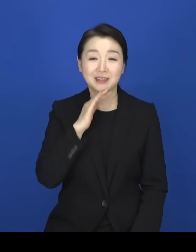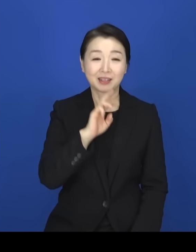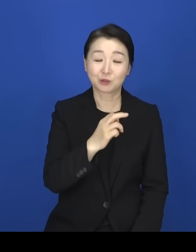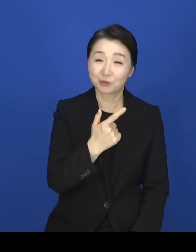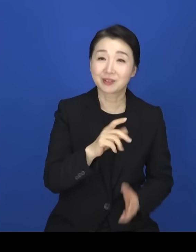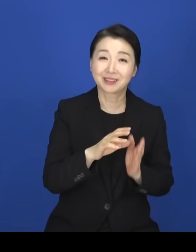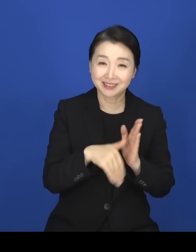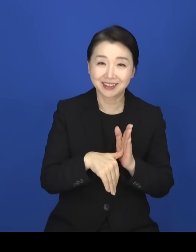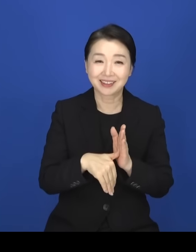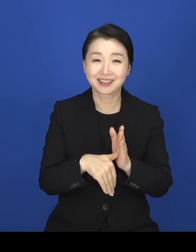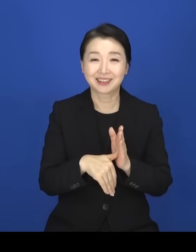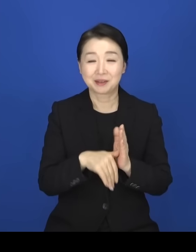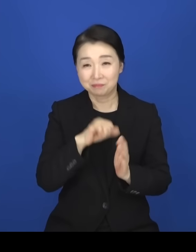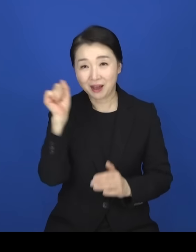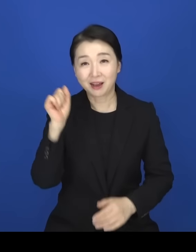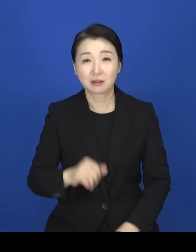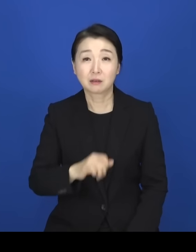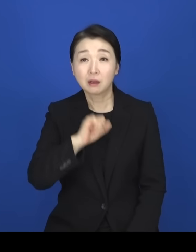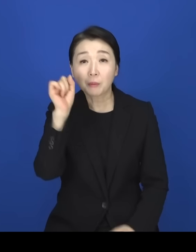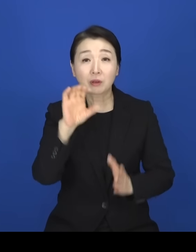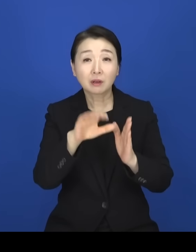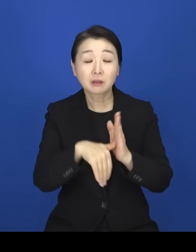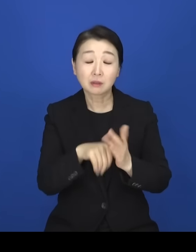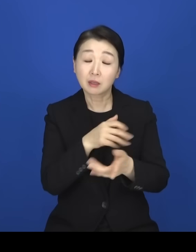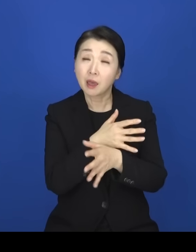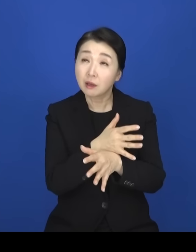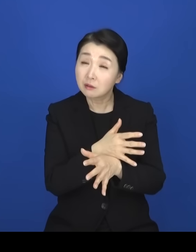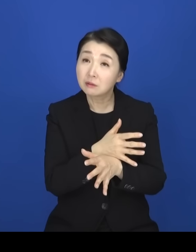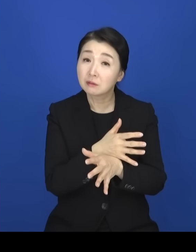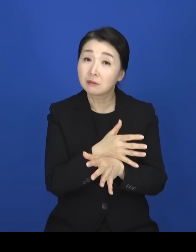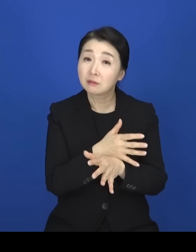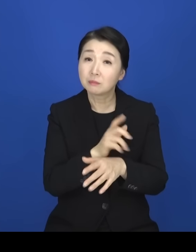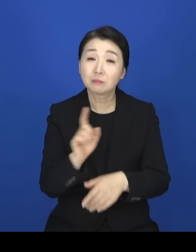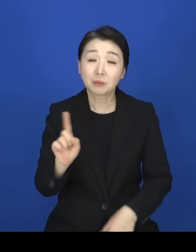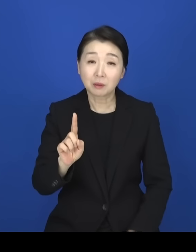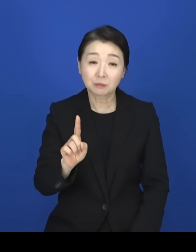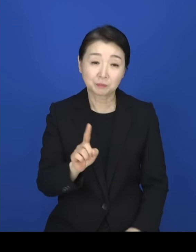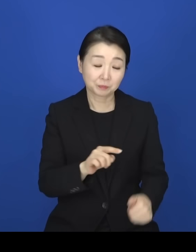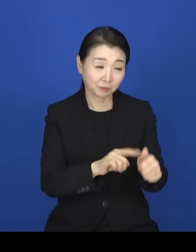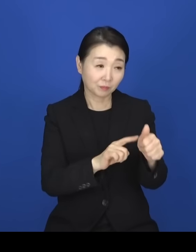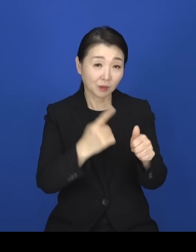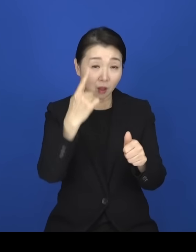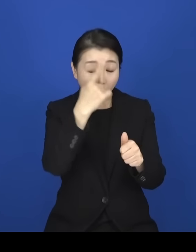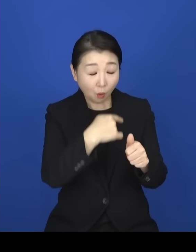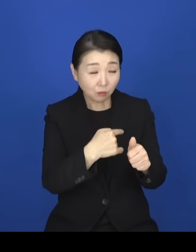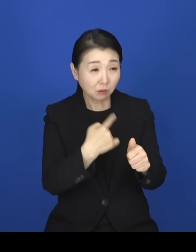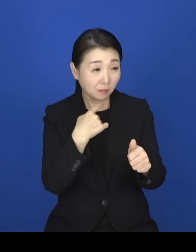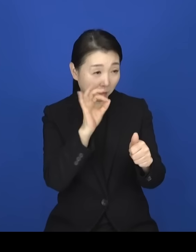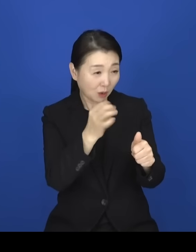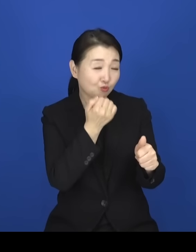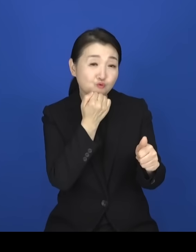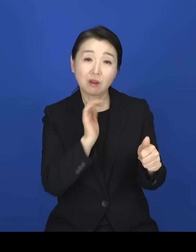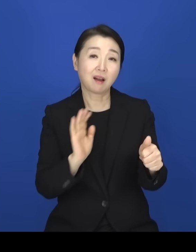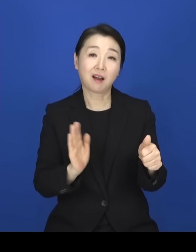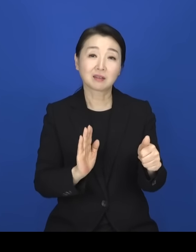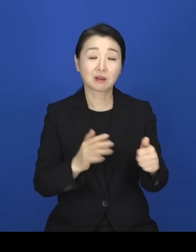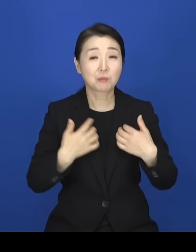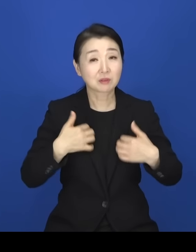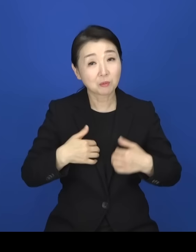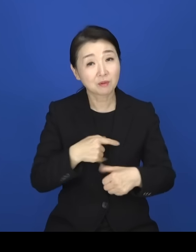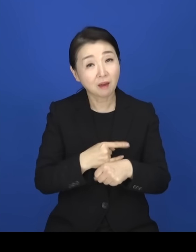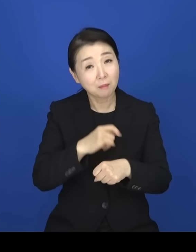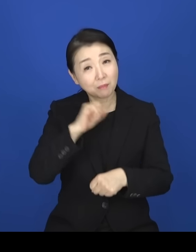때. 예. 그때 합격할 때 어떤 꽁트였어요? 왜냐면 기리 씨는 이렇게 인물이 이렇게 그냥 얼굴만 봐도 웃긴 스타일은 아니니까 네. 뭔가 재밌는 걸